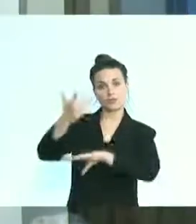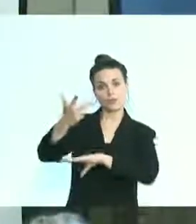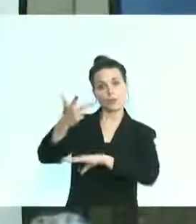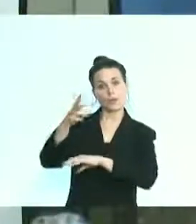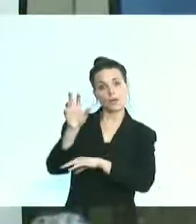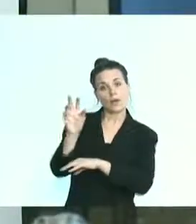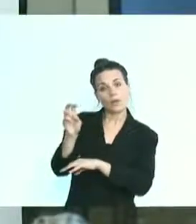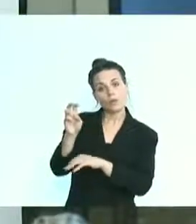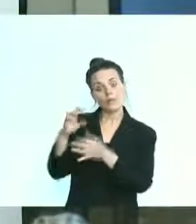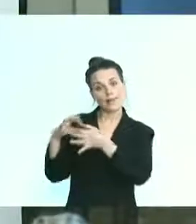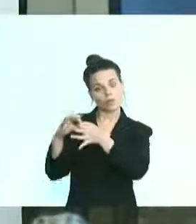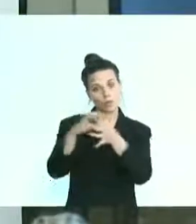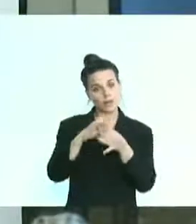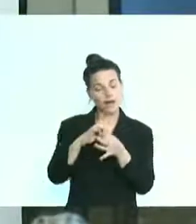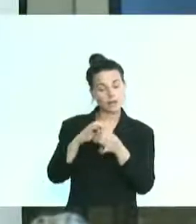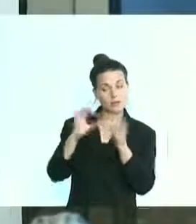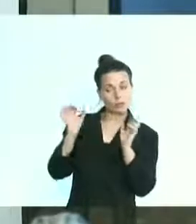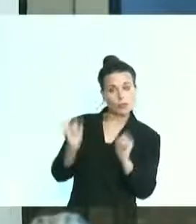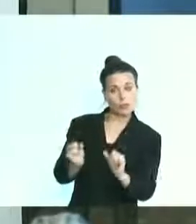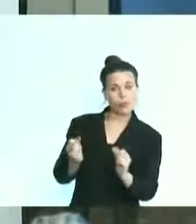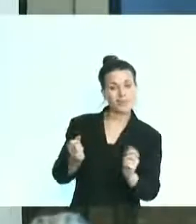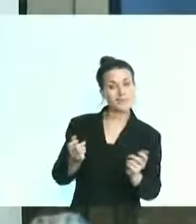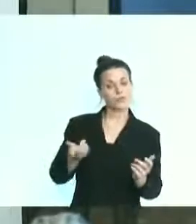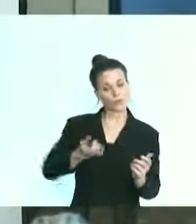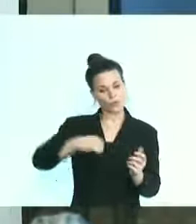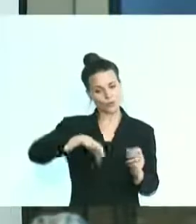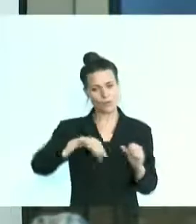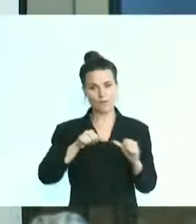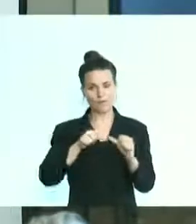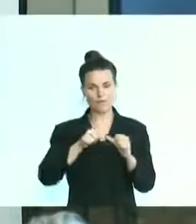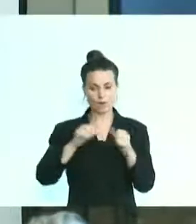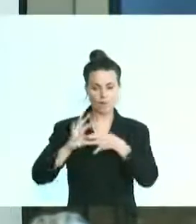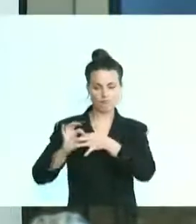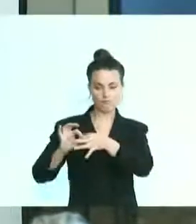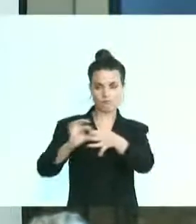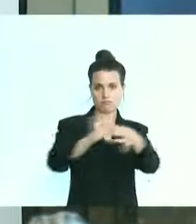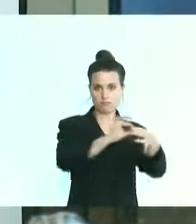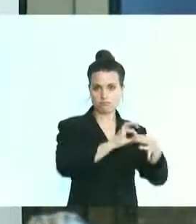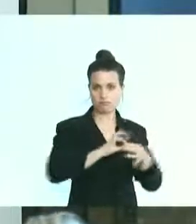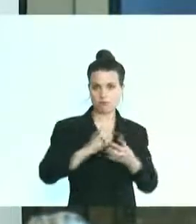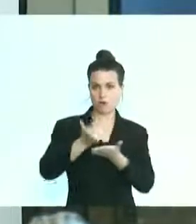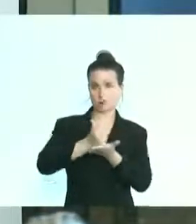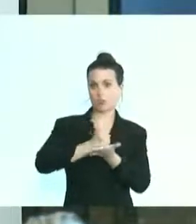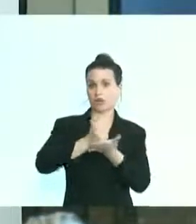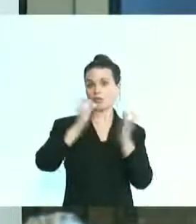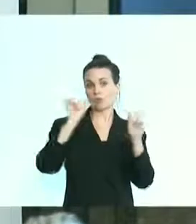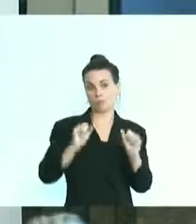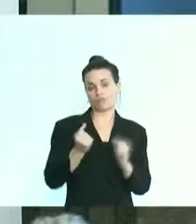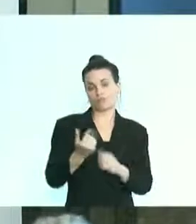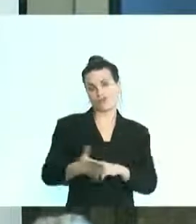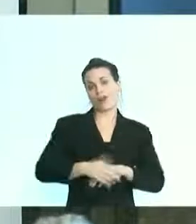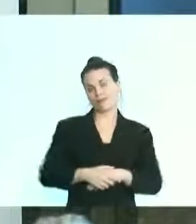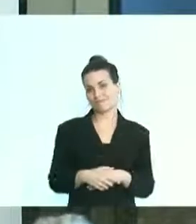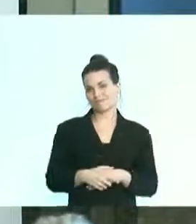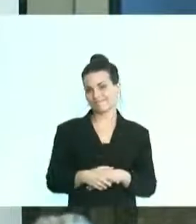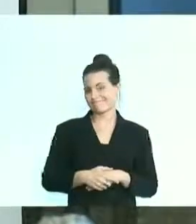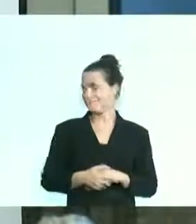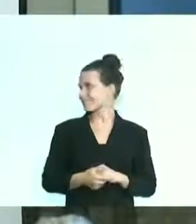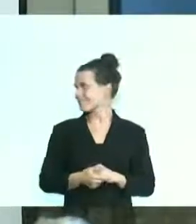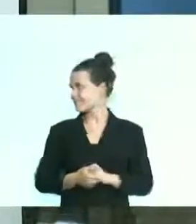écologique et solidaire. Donc en fait, nous, on pilote, on anime l'ensemble, absolument. Voilà. Voilà, ce sera